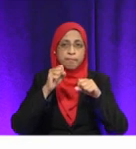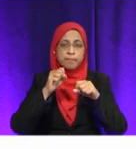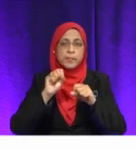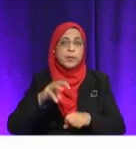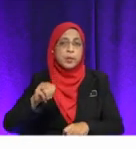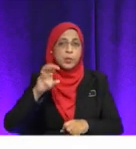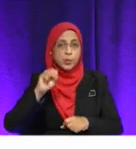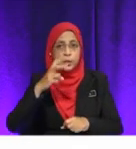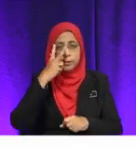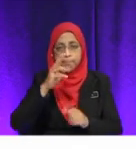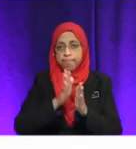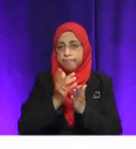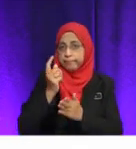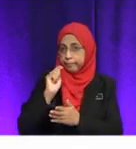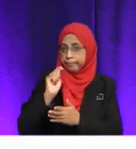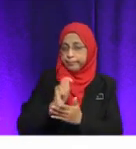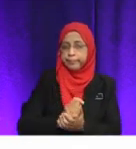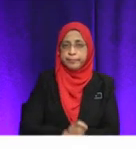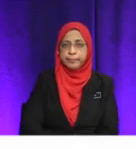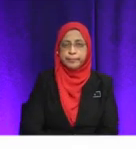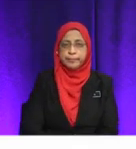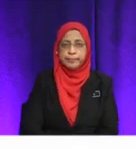153 bagi pendamping